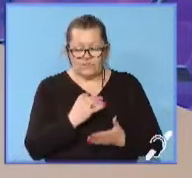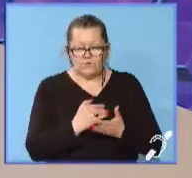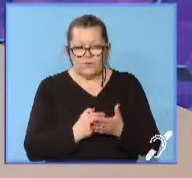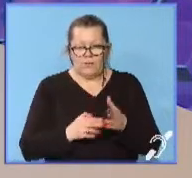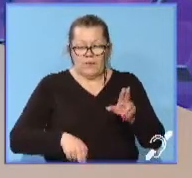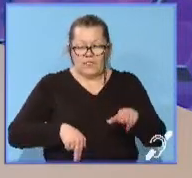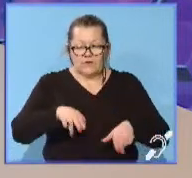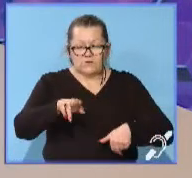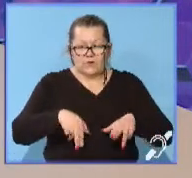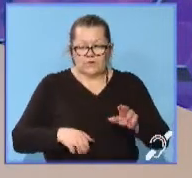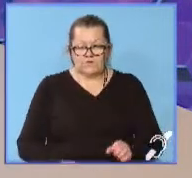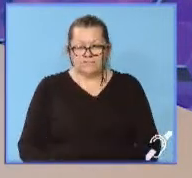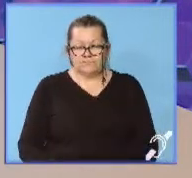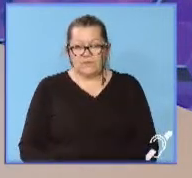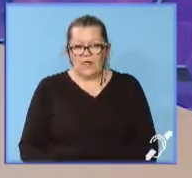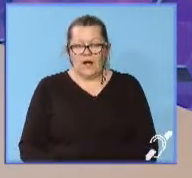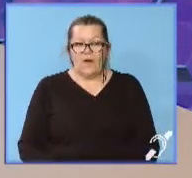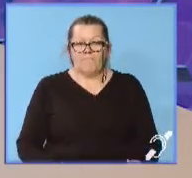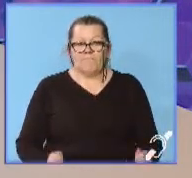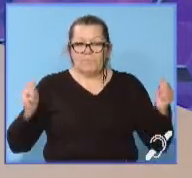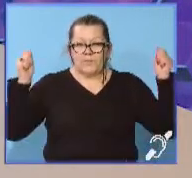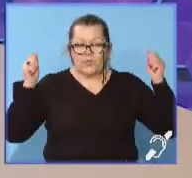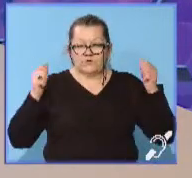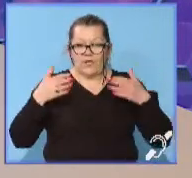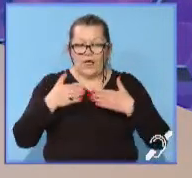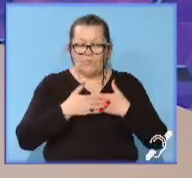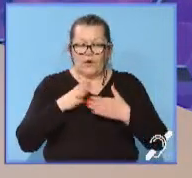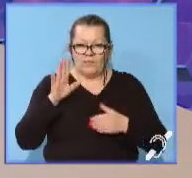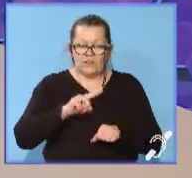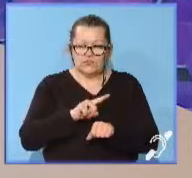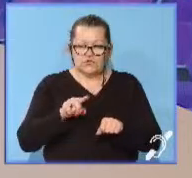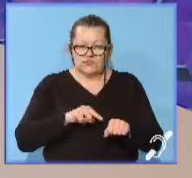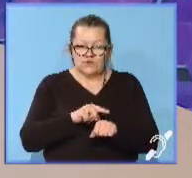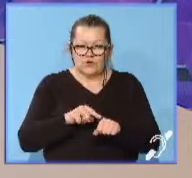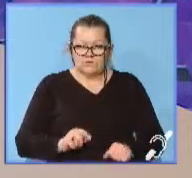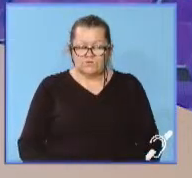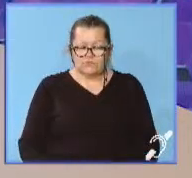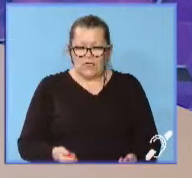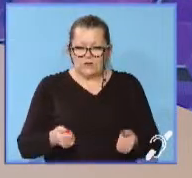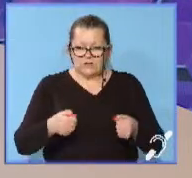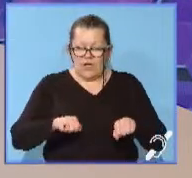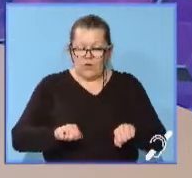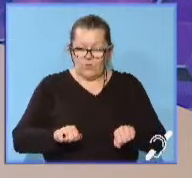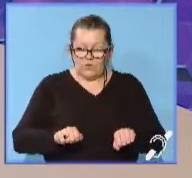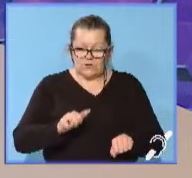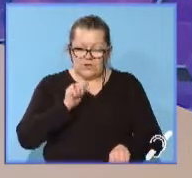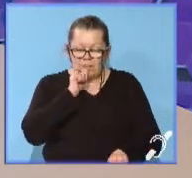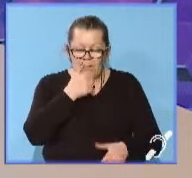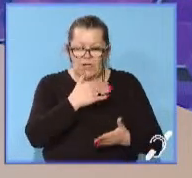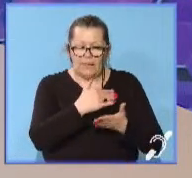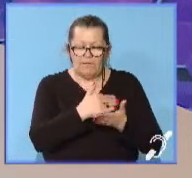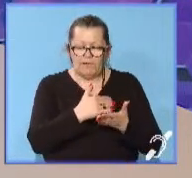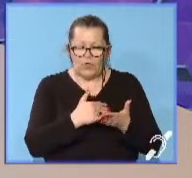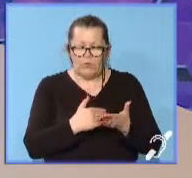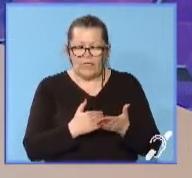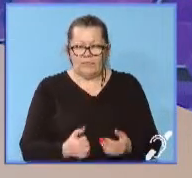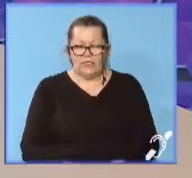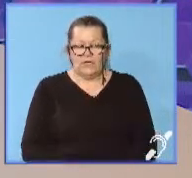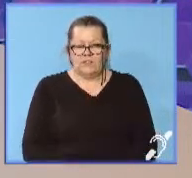circulația în cele două localități protestele au durat aproximativ cinci ore și s au desfășurat fără